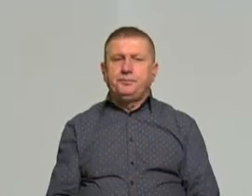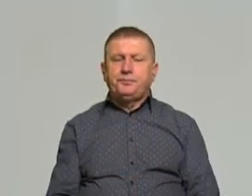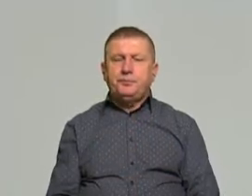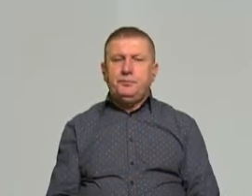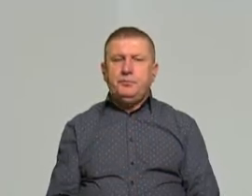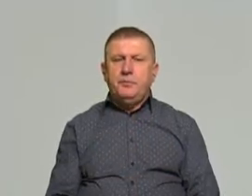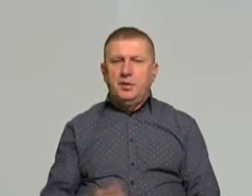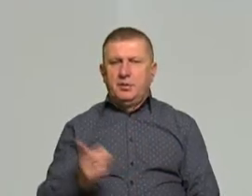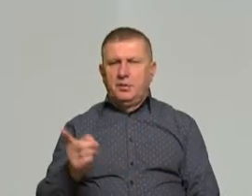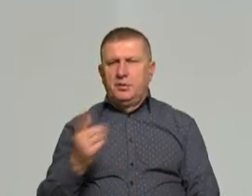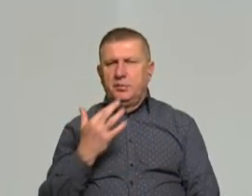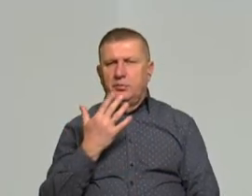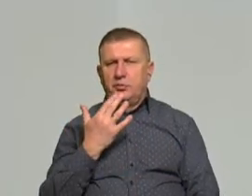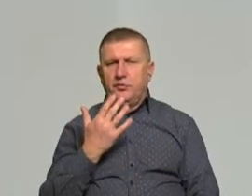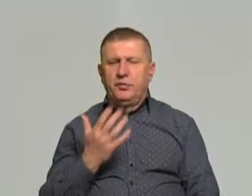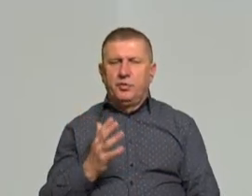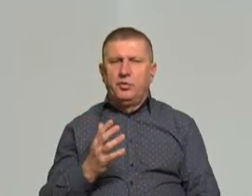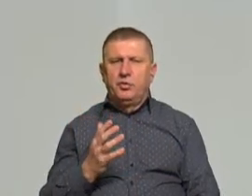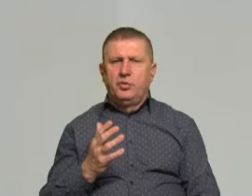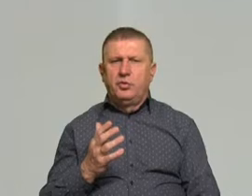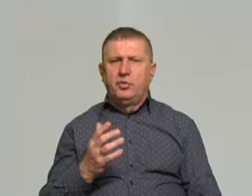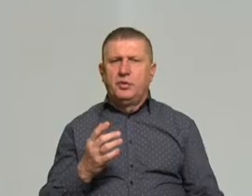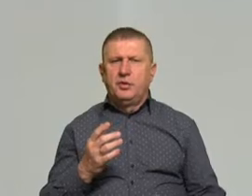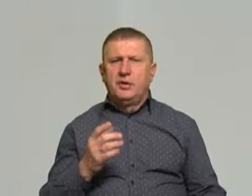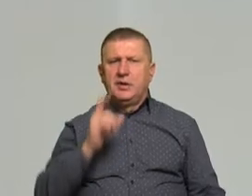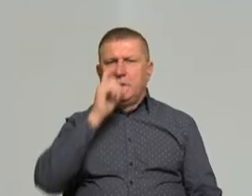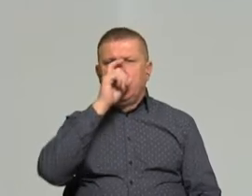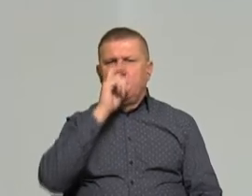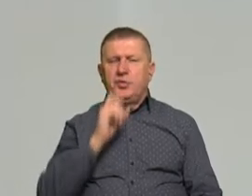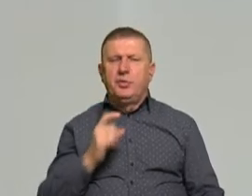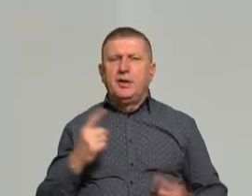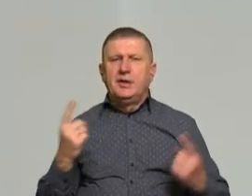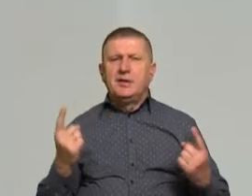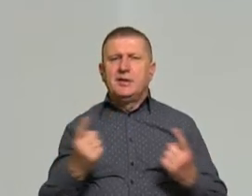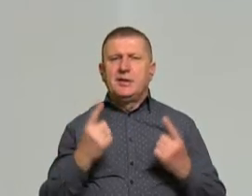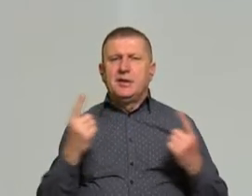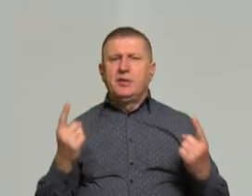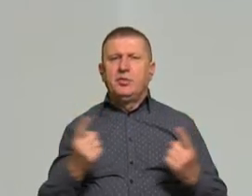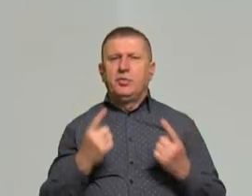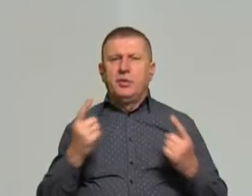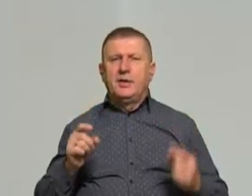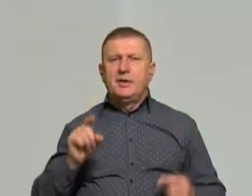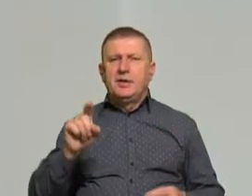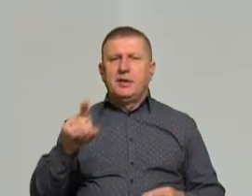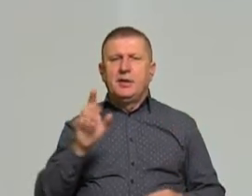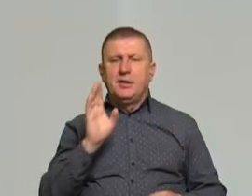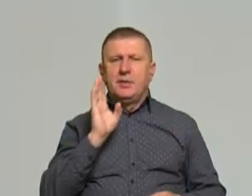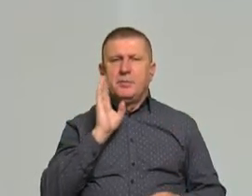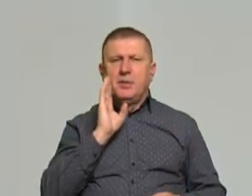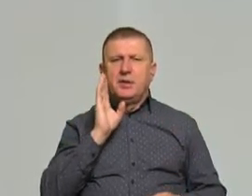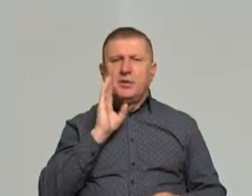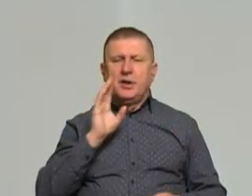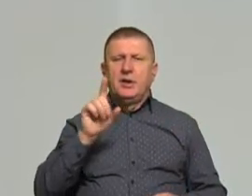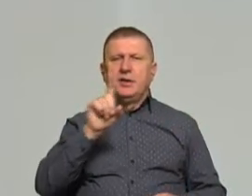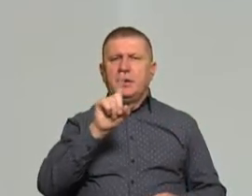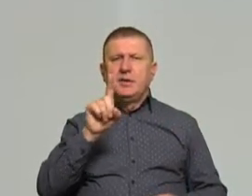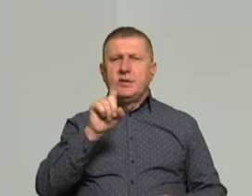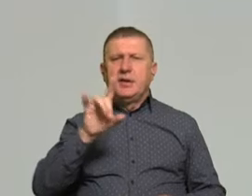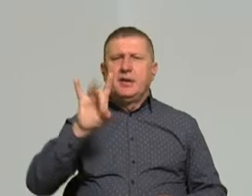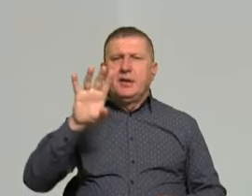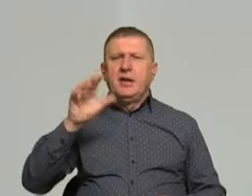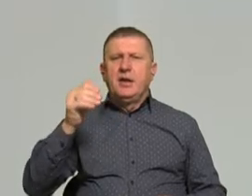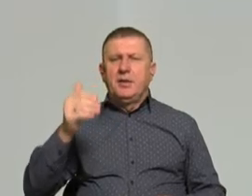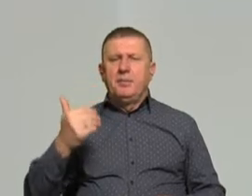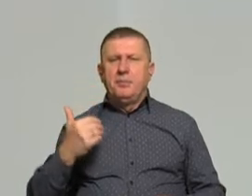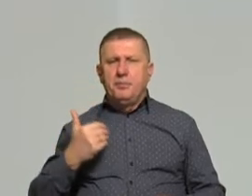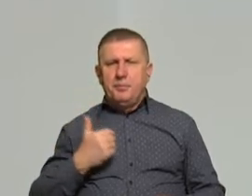przedmówca mówił o niektórych sytuacjach złej właśnie sytuacji tych mieszkań ZGM-owskich i przyznaję, że